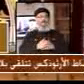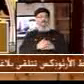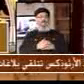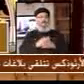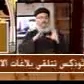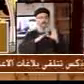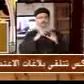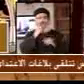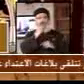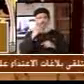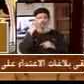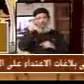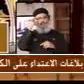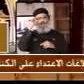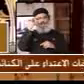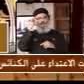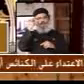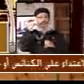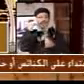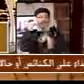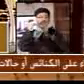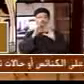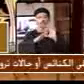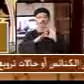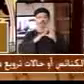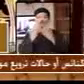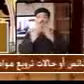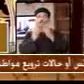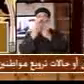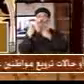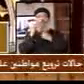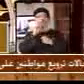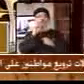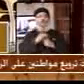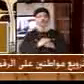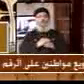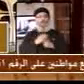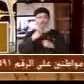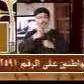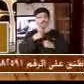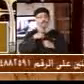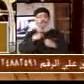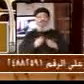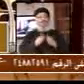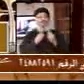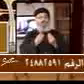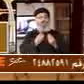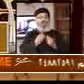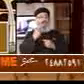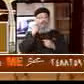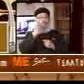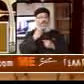كده بينك وبين مسيحك واقعد قول له: ده اللي عندي، حتى